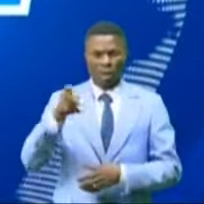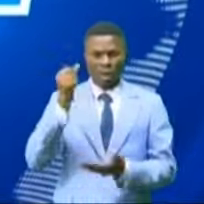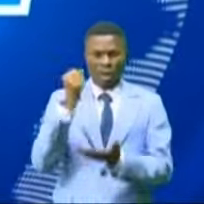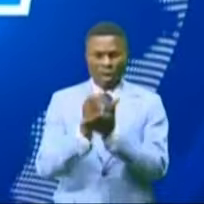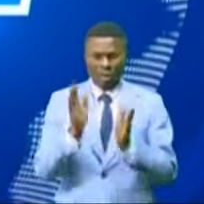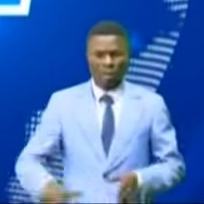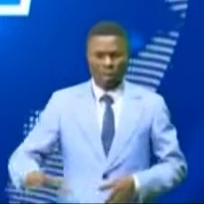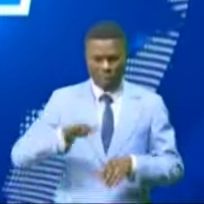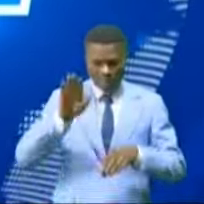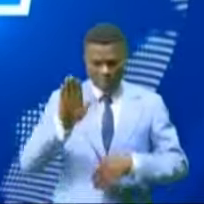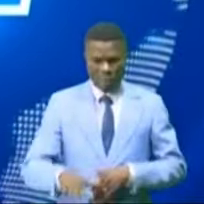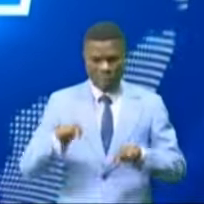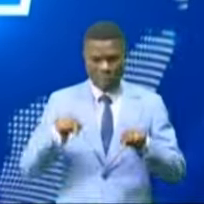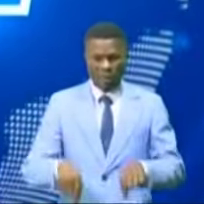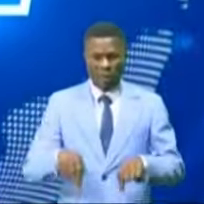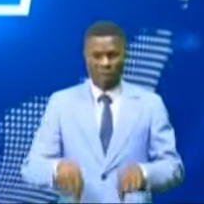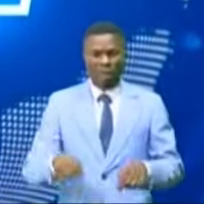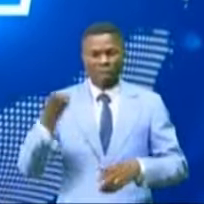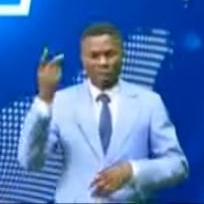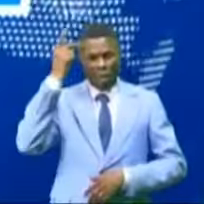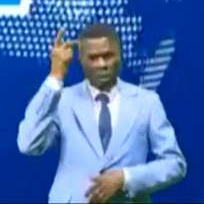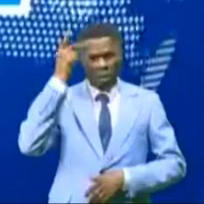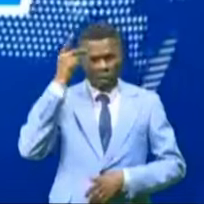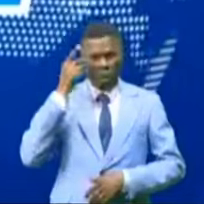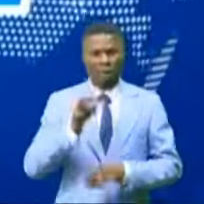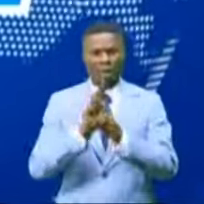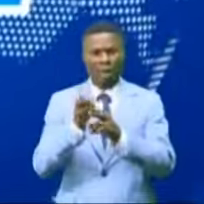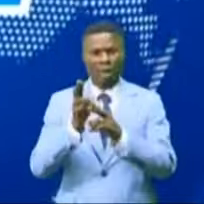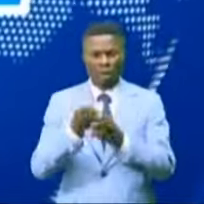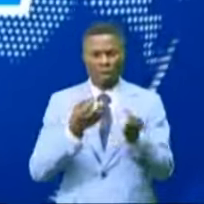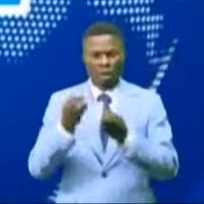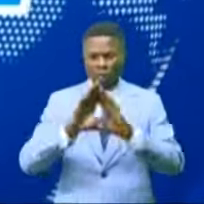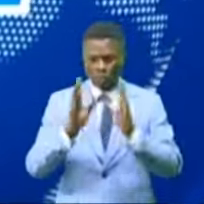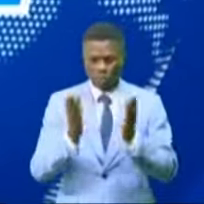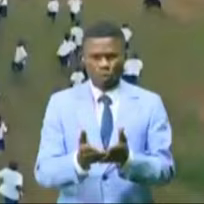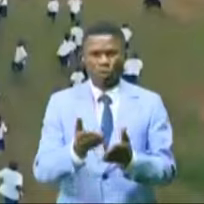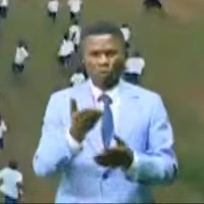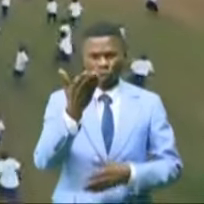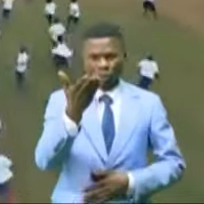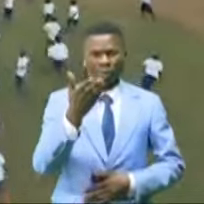du Pays-Bas en séjour à Kinshasa, l'œil de la rédaction au Toto Céleste Tsung.